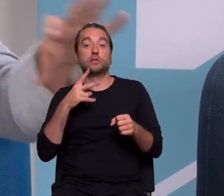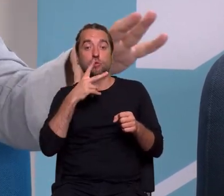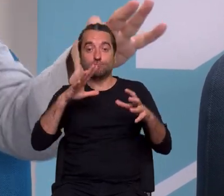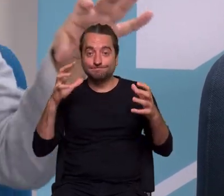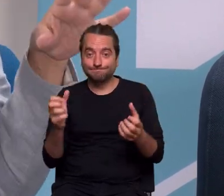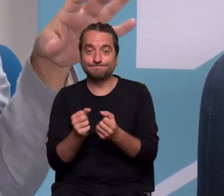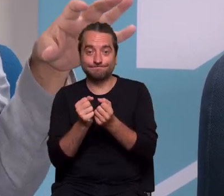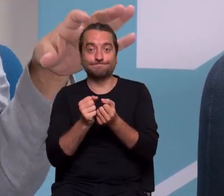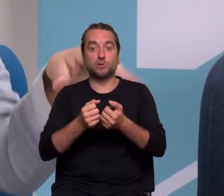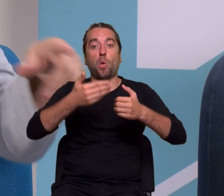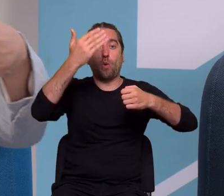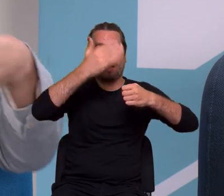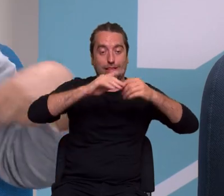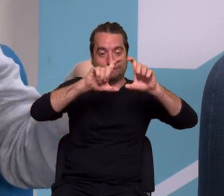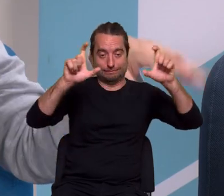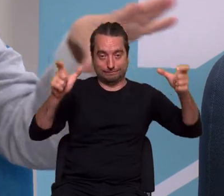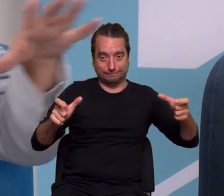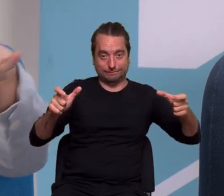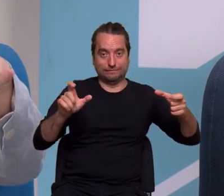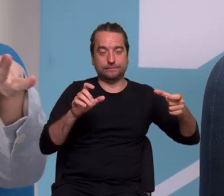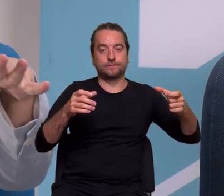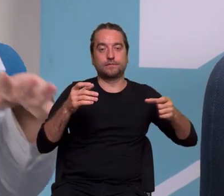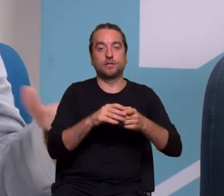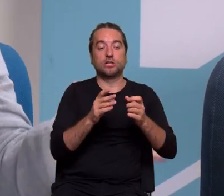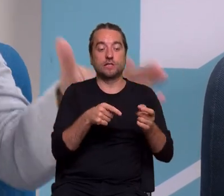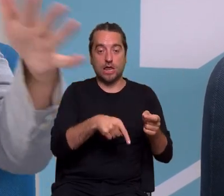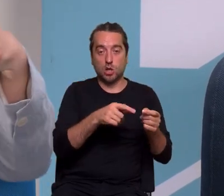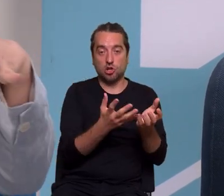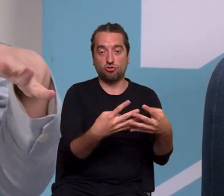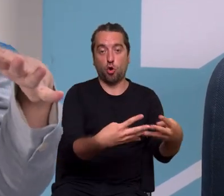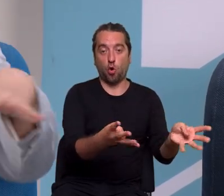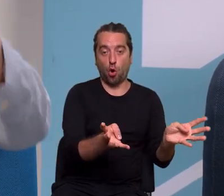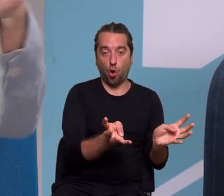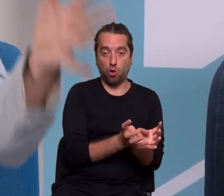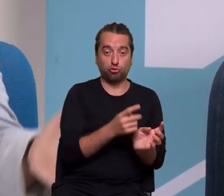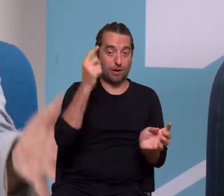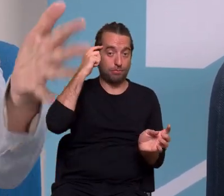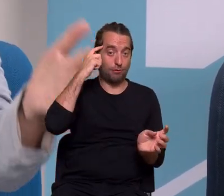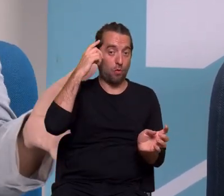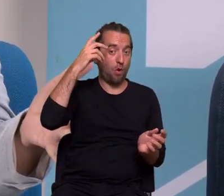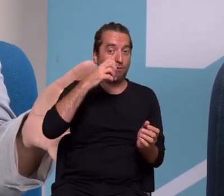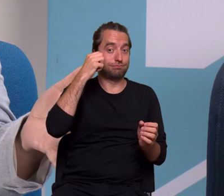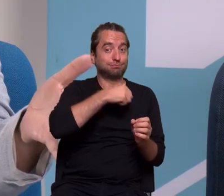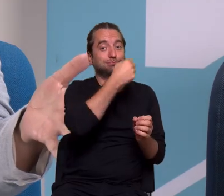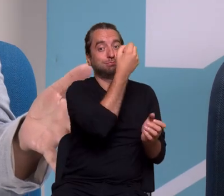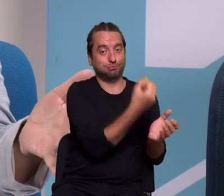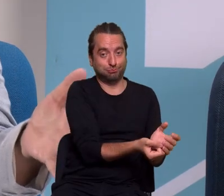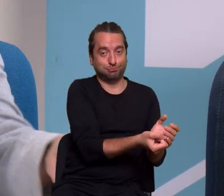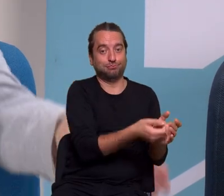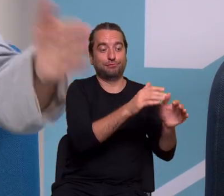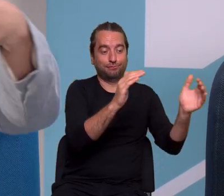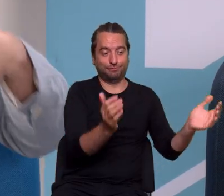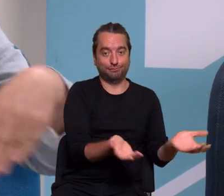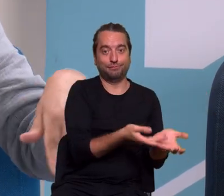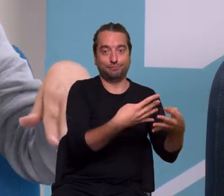znaleziono gilotynę, łącznie z koszem, w który spadały te odcięte